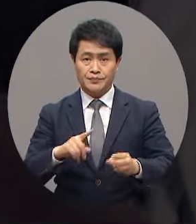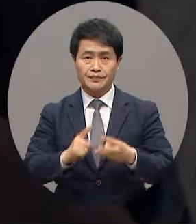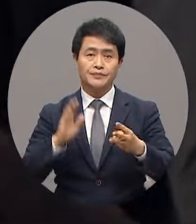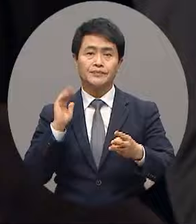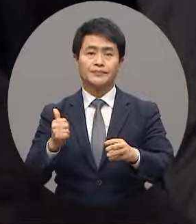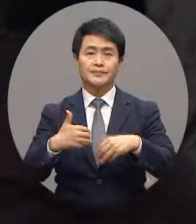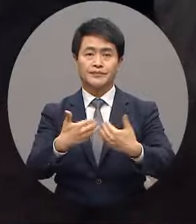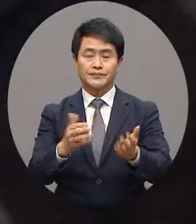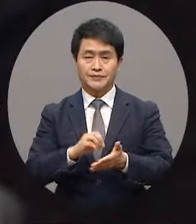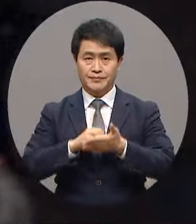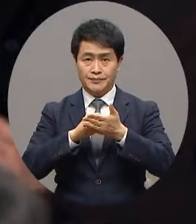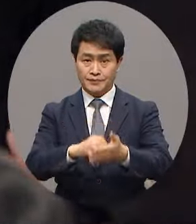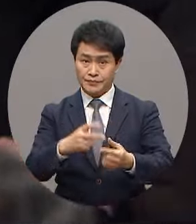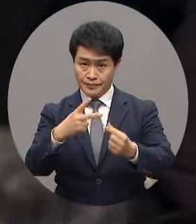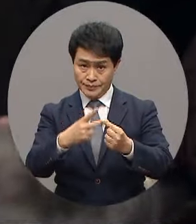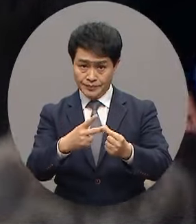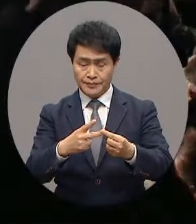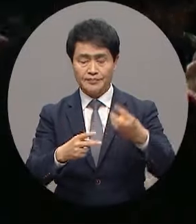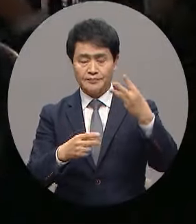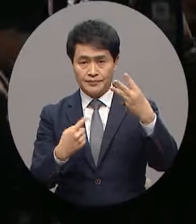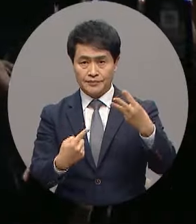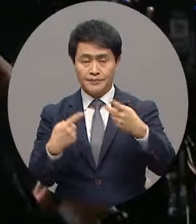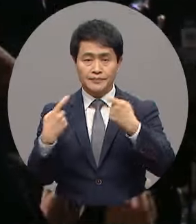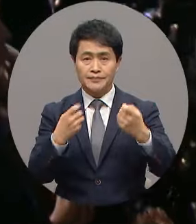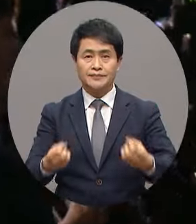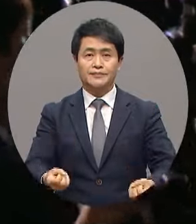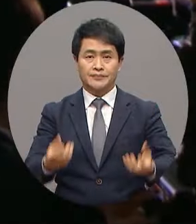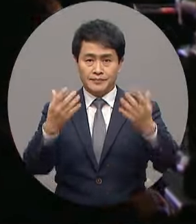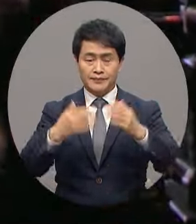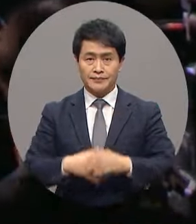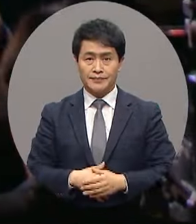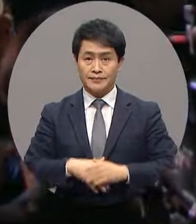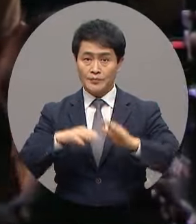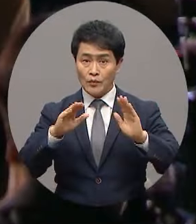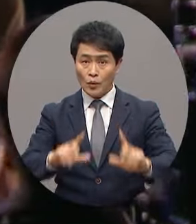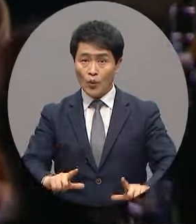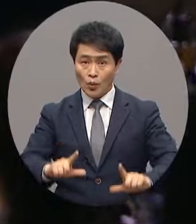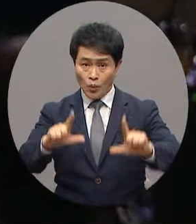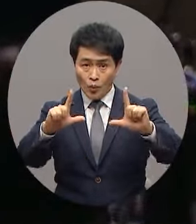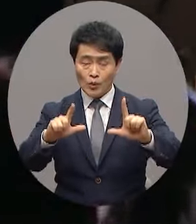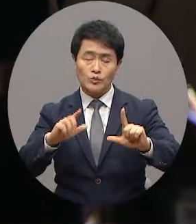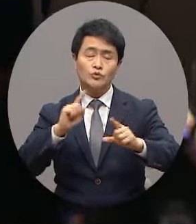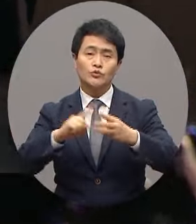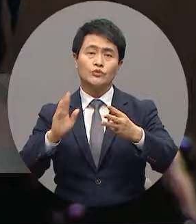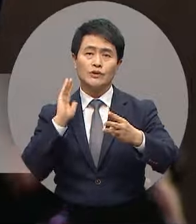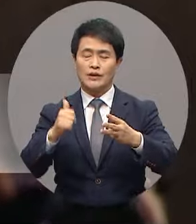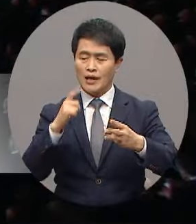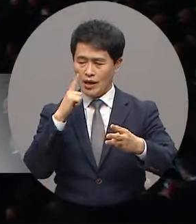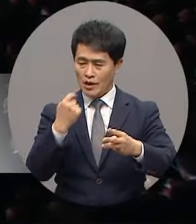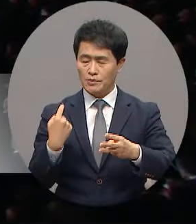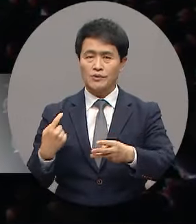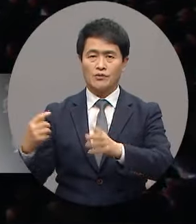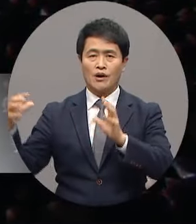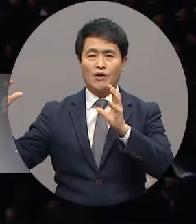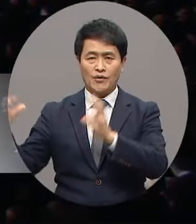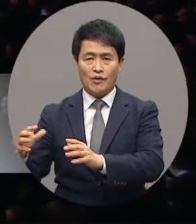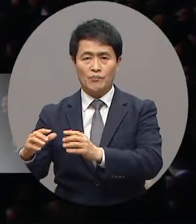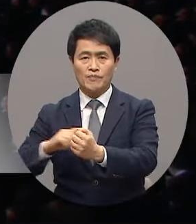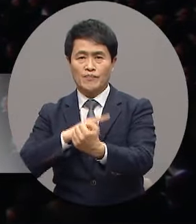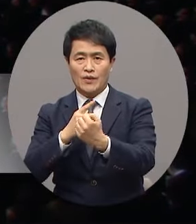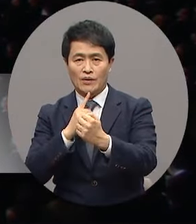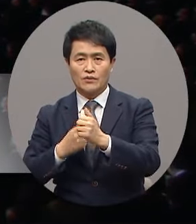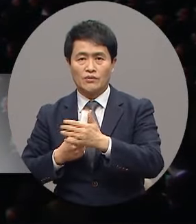윤석열 대통령 취임 후두 번째로 맞는 3.1절 기념식. 올해도 윤 대통령은 일본과 협력을 강조했습니다.